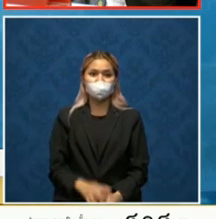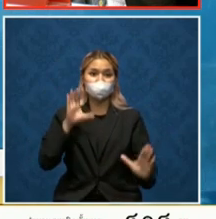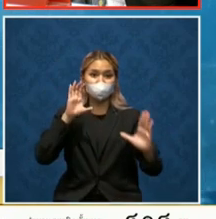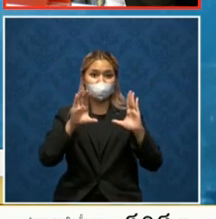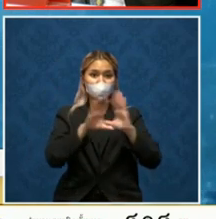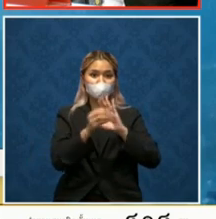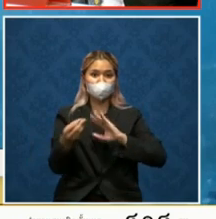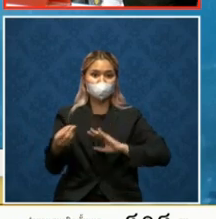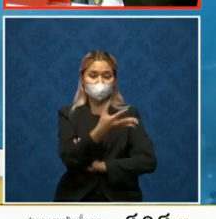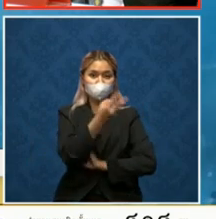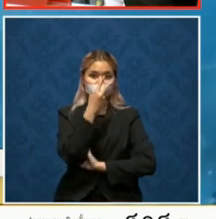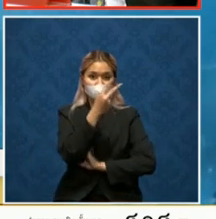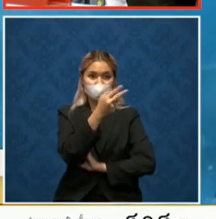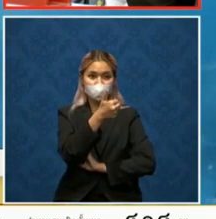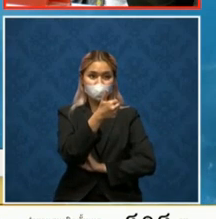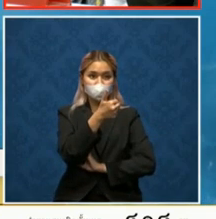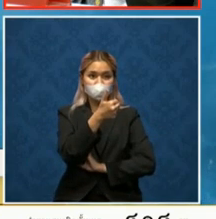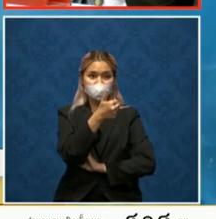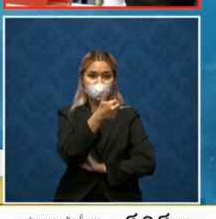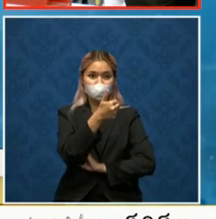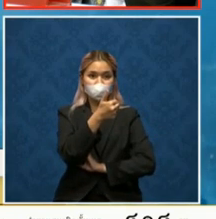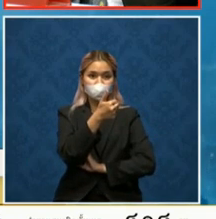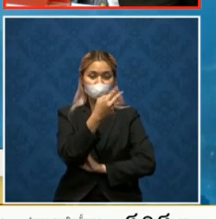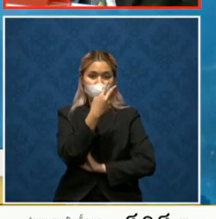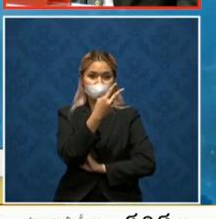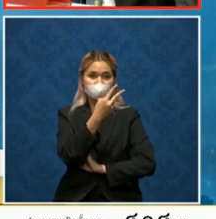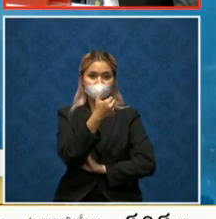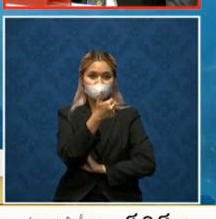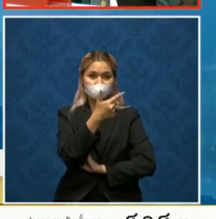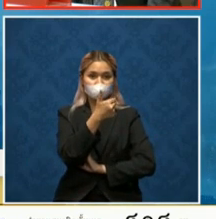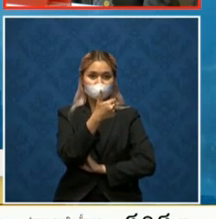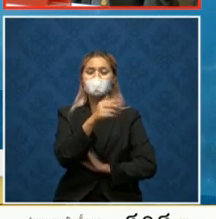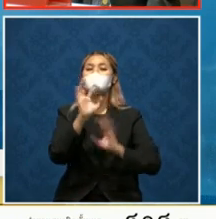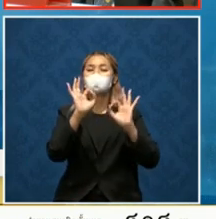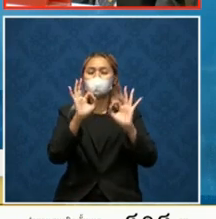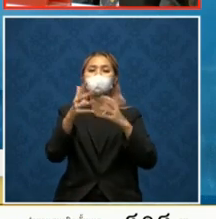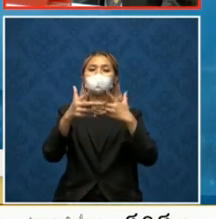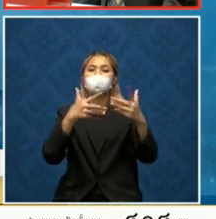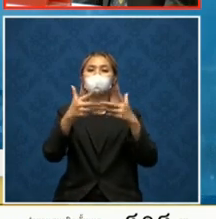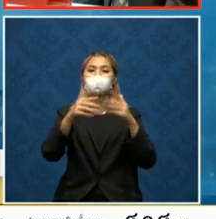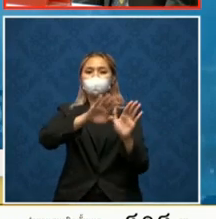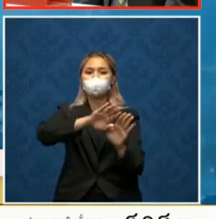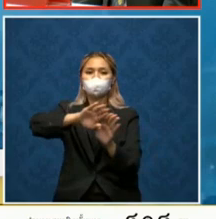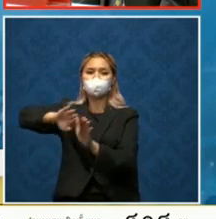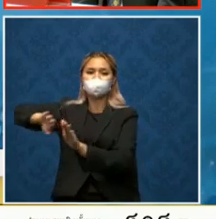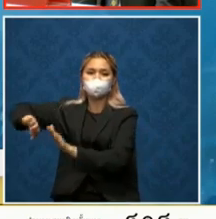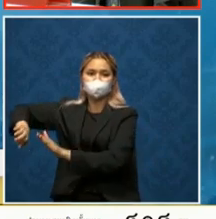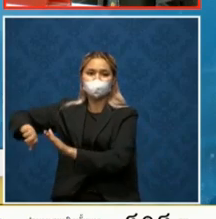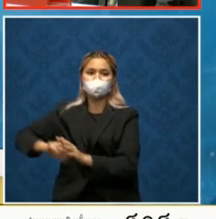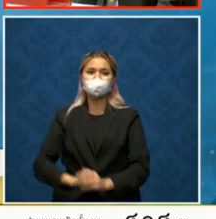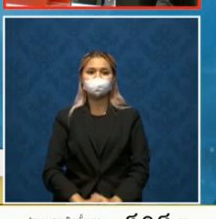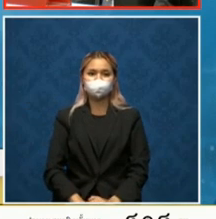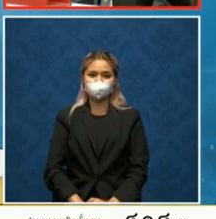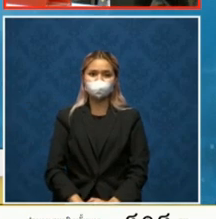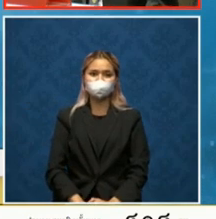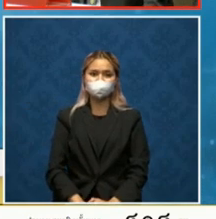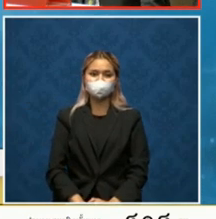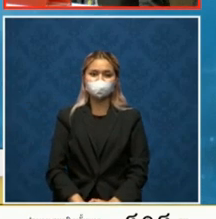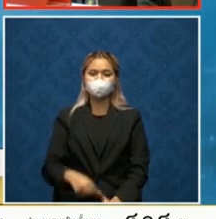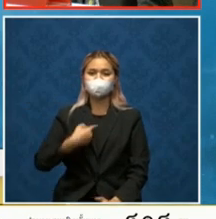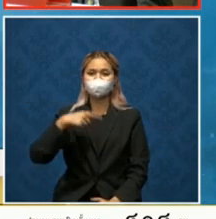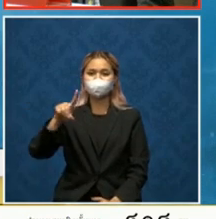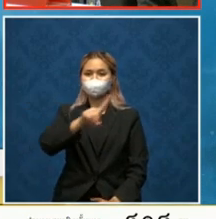นี้ออกผมเบลอภาพแล้วนะครับไม่เป็นไรก็ต้องตั้งข้อ